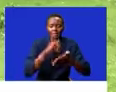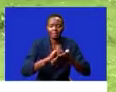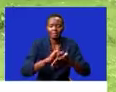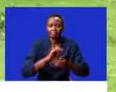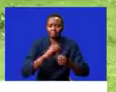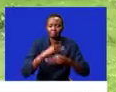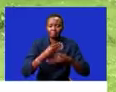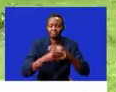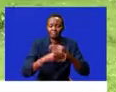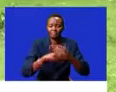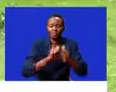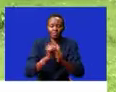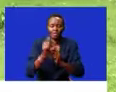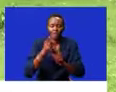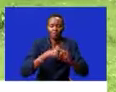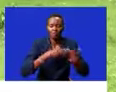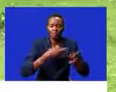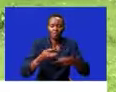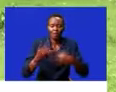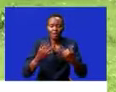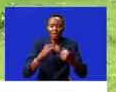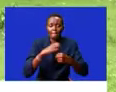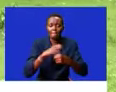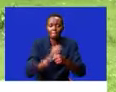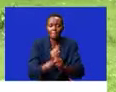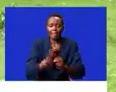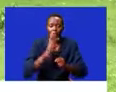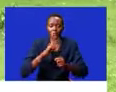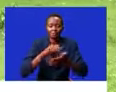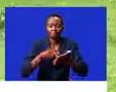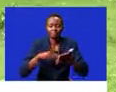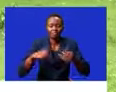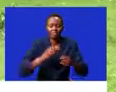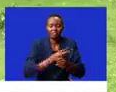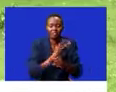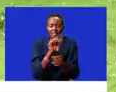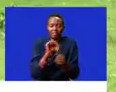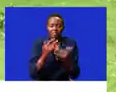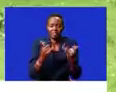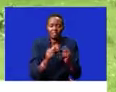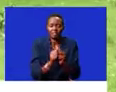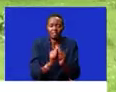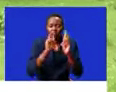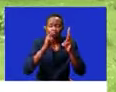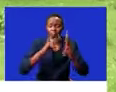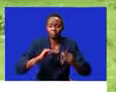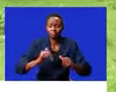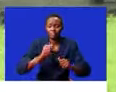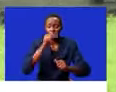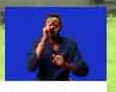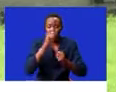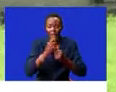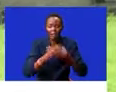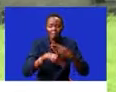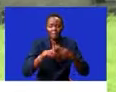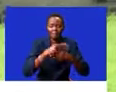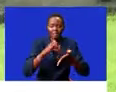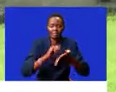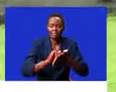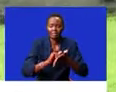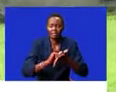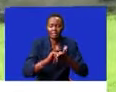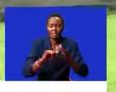bor gi wang apaya. Momiyo oula ma muomore chandogi. Kata obedo ni piny owacho ma Kisumu nogero chiro ondamo manok kawuok e dho